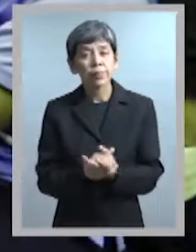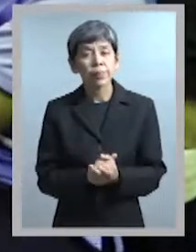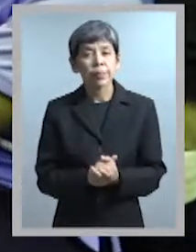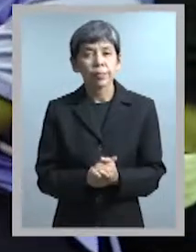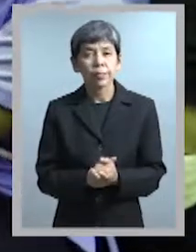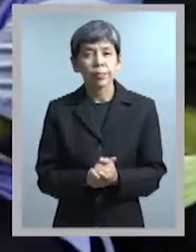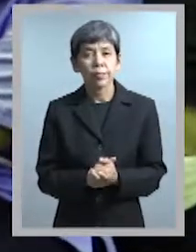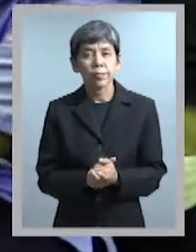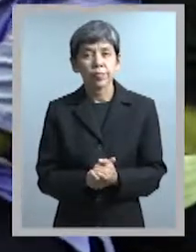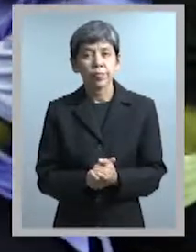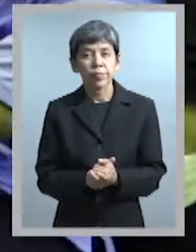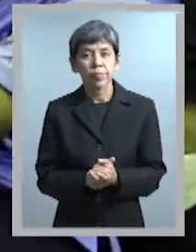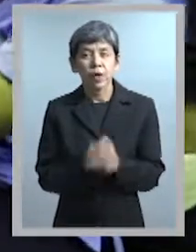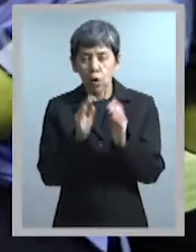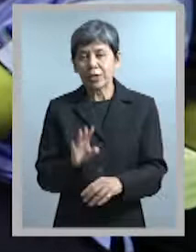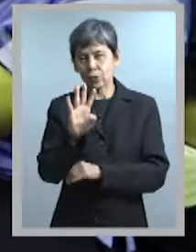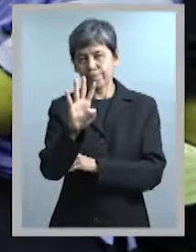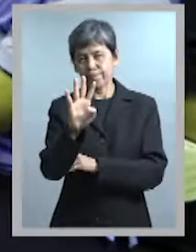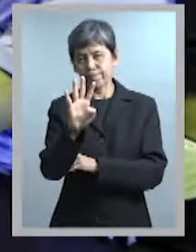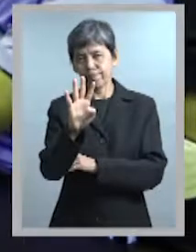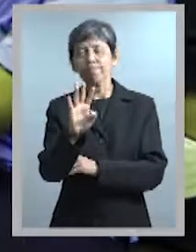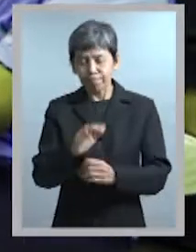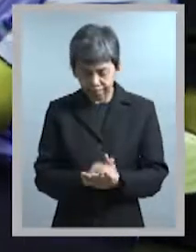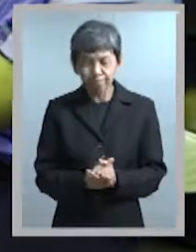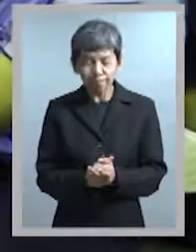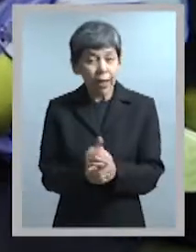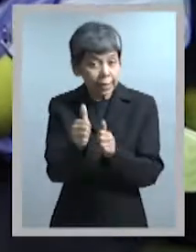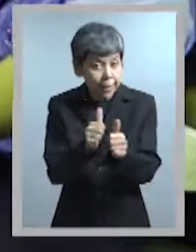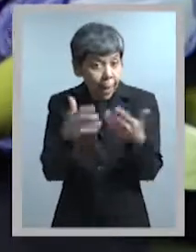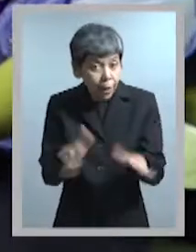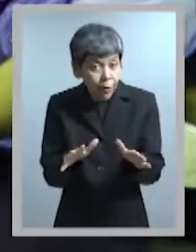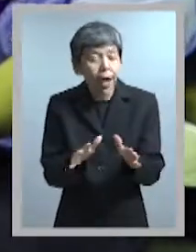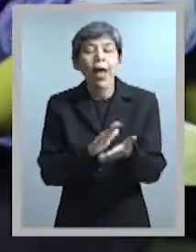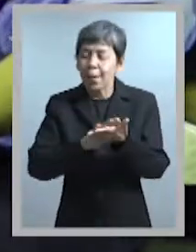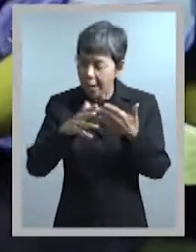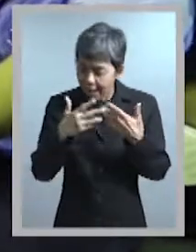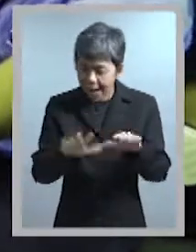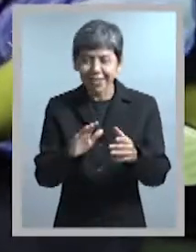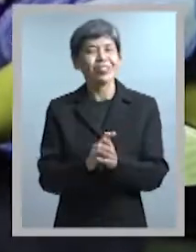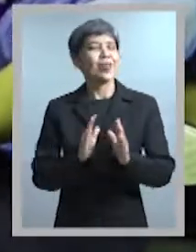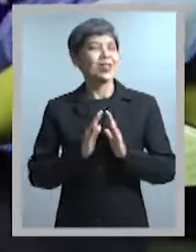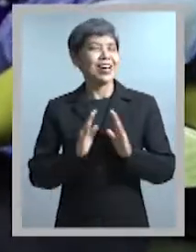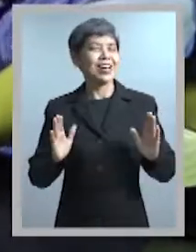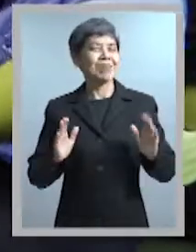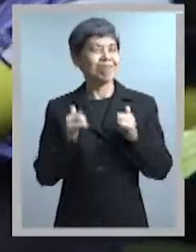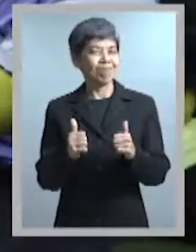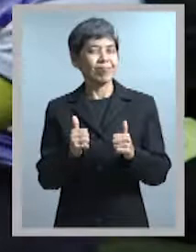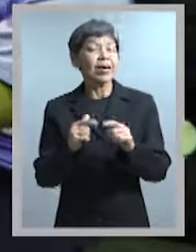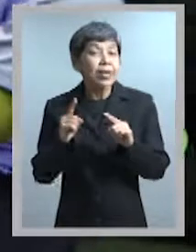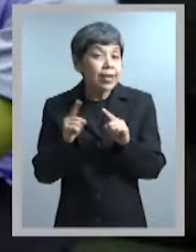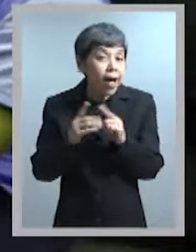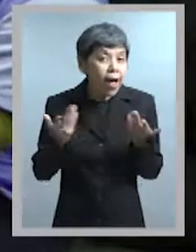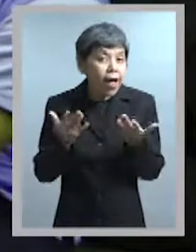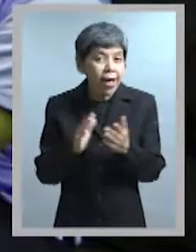้ครึ่งแรก5นาทีนะคะแล้วก็ครึ่งหลัง 4คนใช่ไหมครับโอเคครับแล้วก็แข่งไปเรียบร้อยแล้วใช่ไหม เสร็จแล้วค่ะ ขอบคุณมากครับผมยินดีด้วย